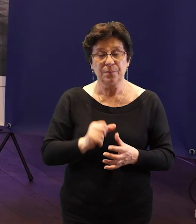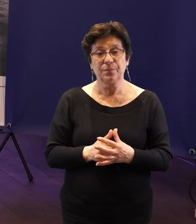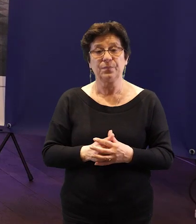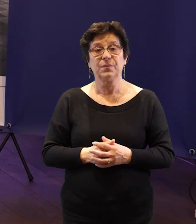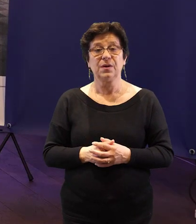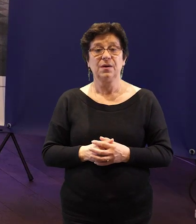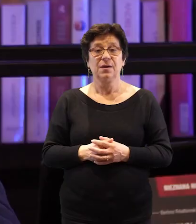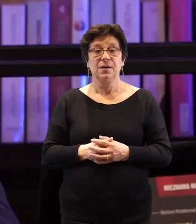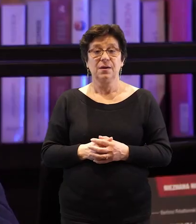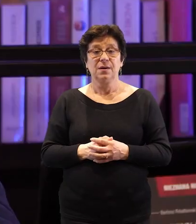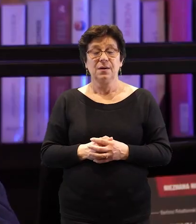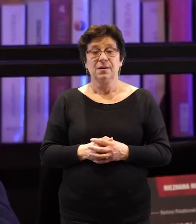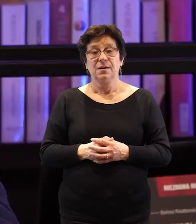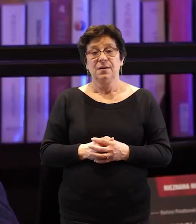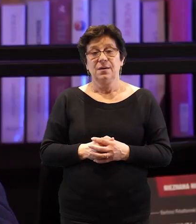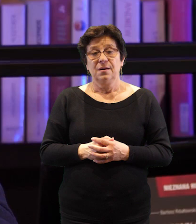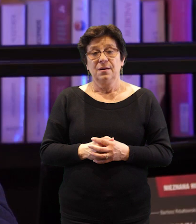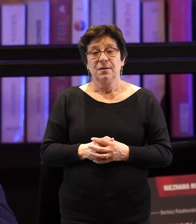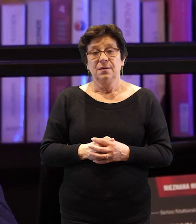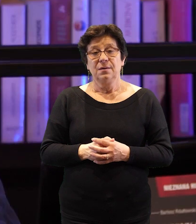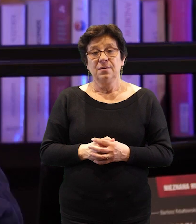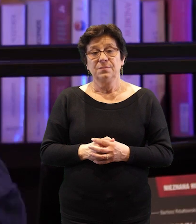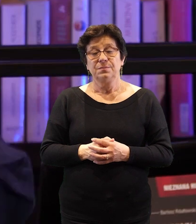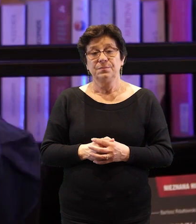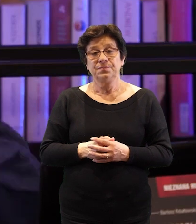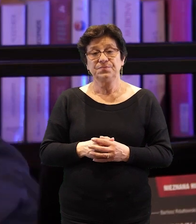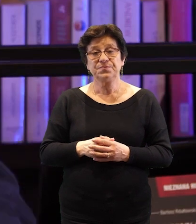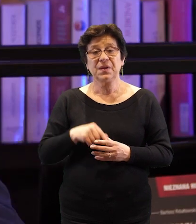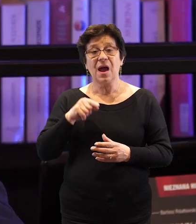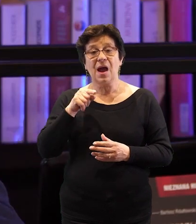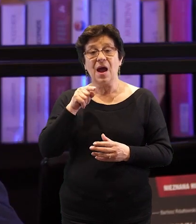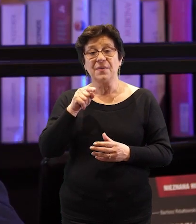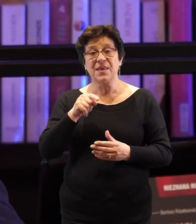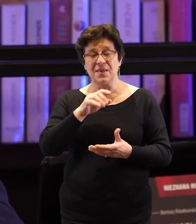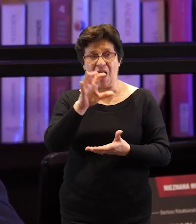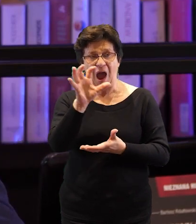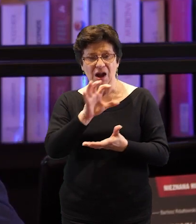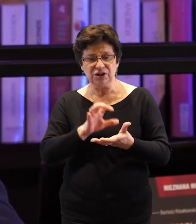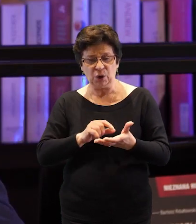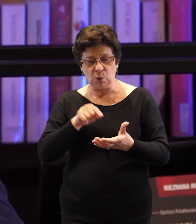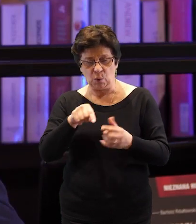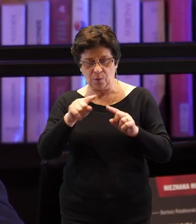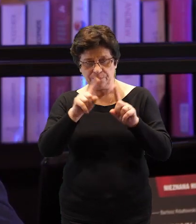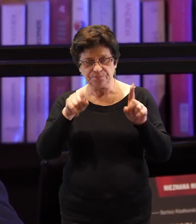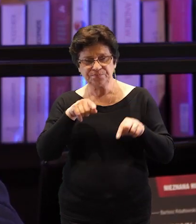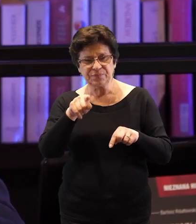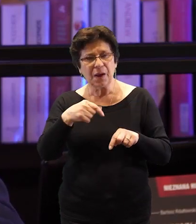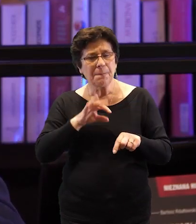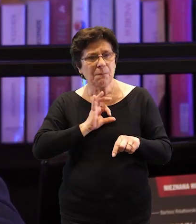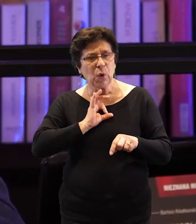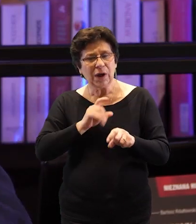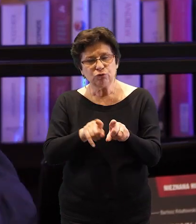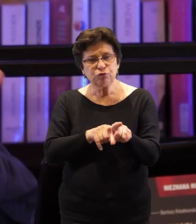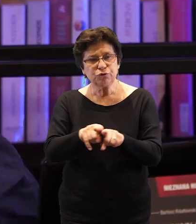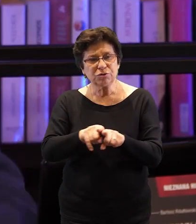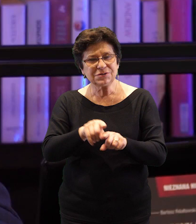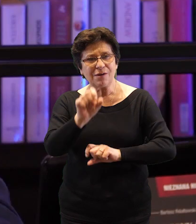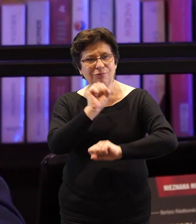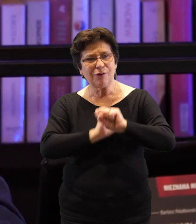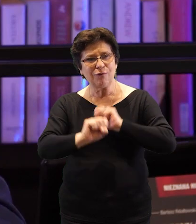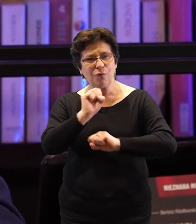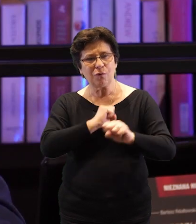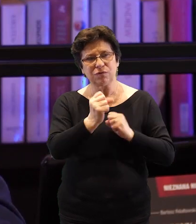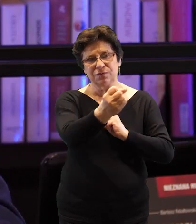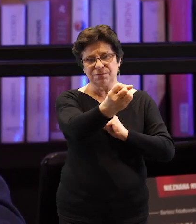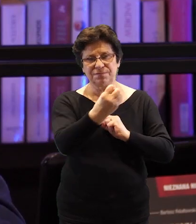ten artykuł, który właśnie, jeden z tych artykułów, które siostra mi zdobyła we Włoszech. To jest